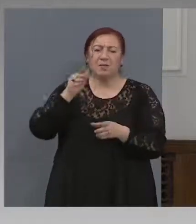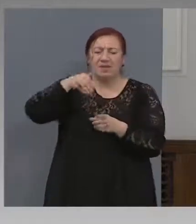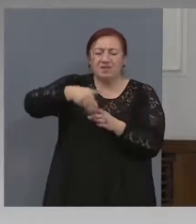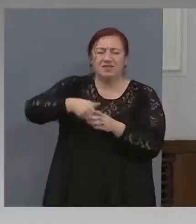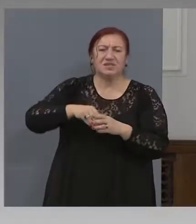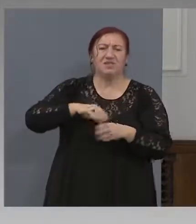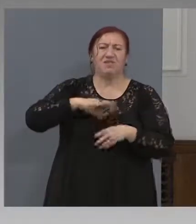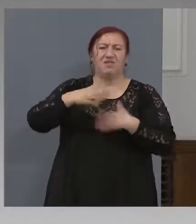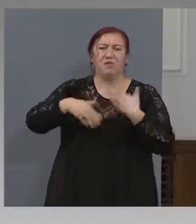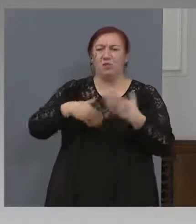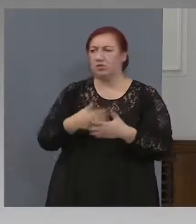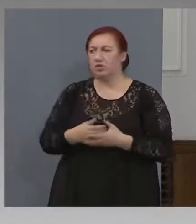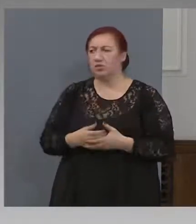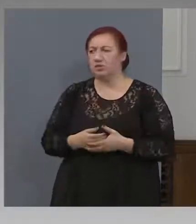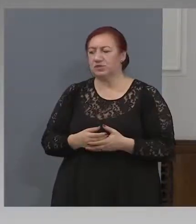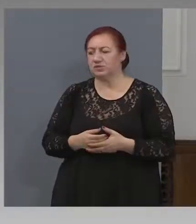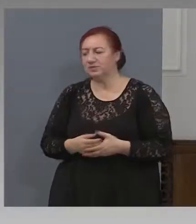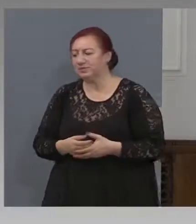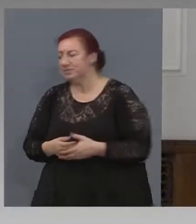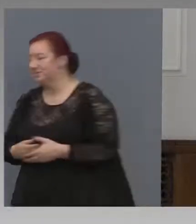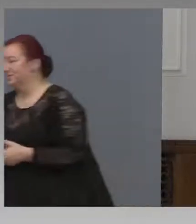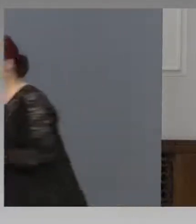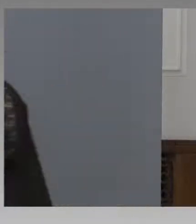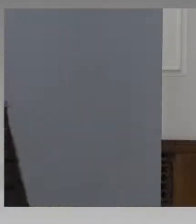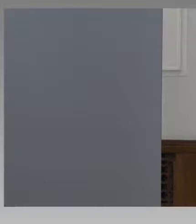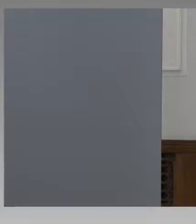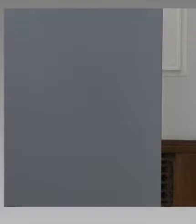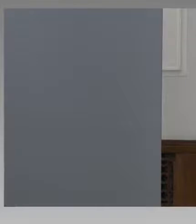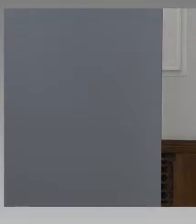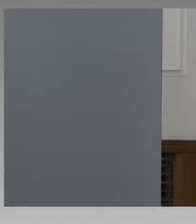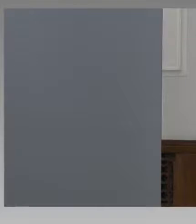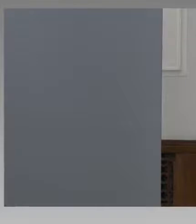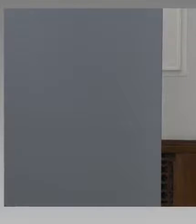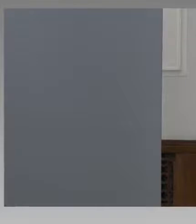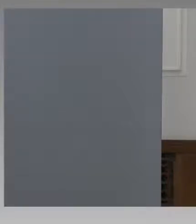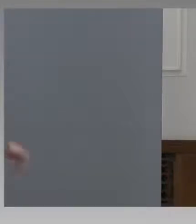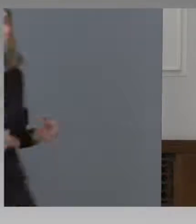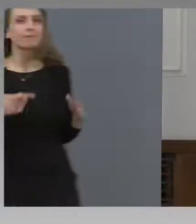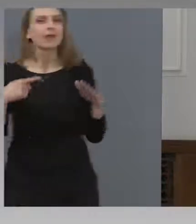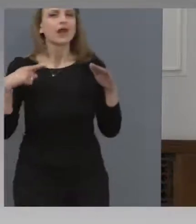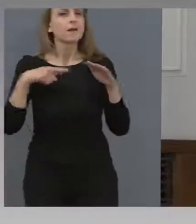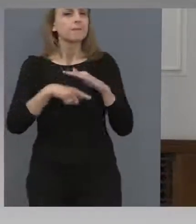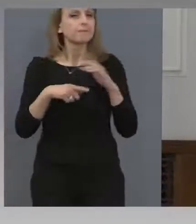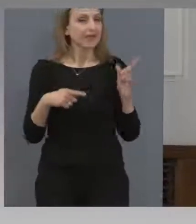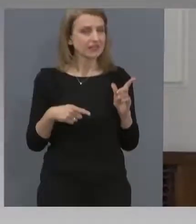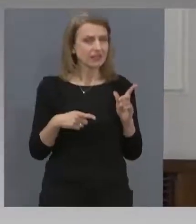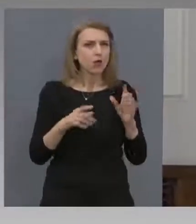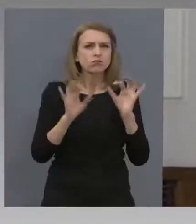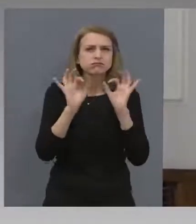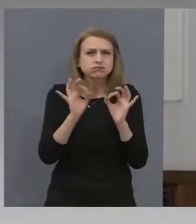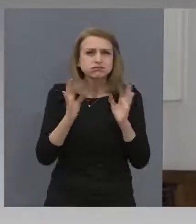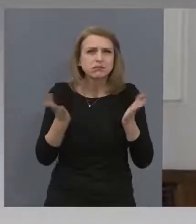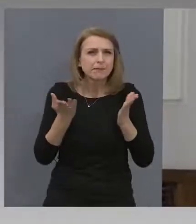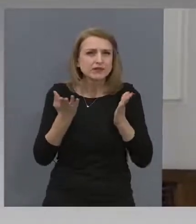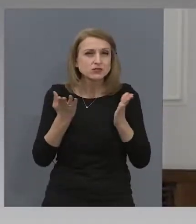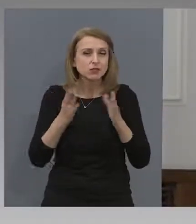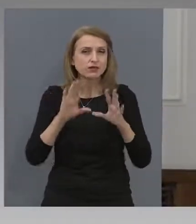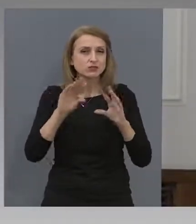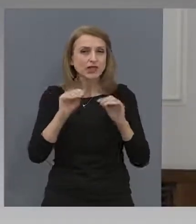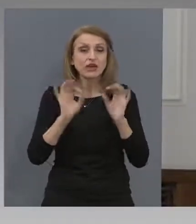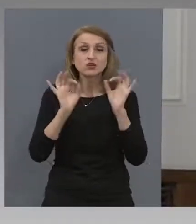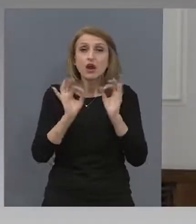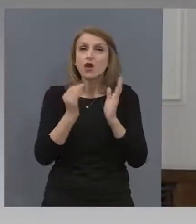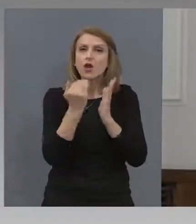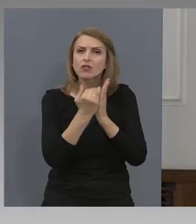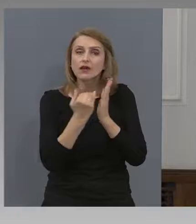тук метро ще каже господин нещо. Господин Гърневски също иска да... Съвсем набързо и конкретно. По първия въпрос, който е за